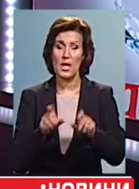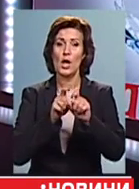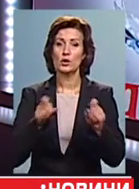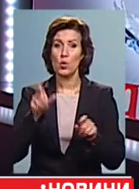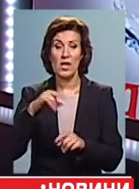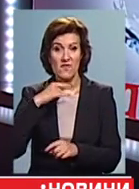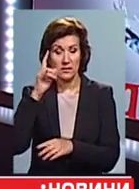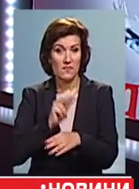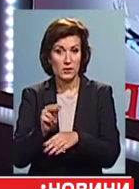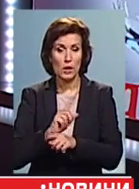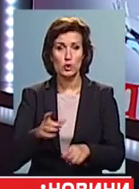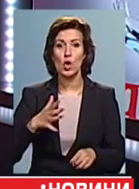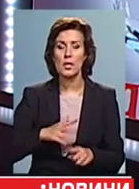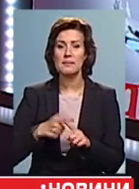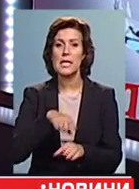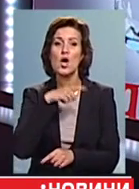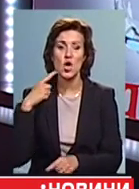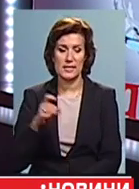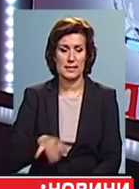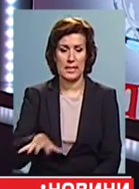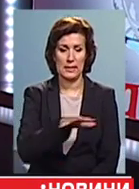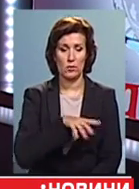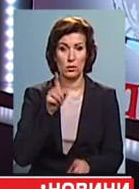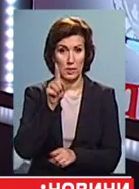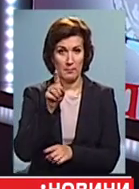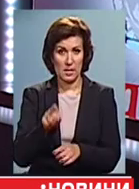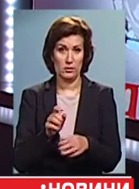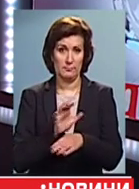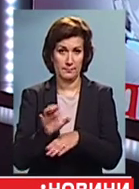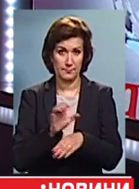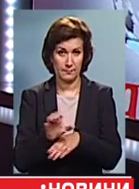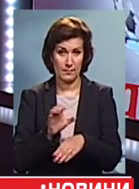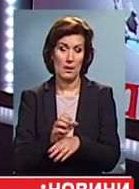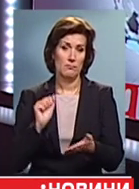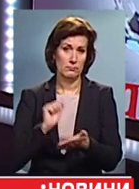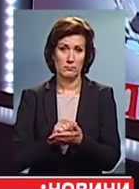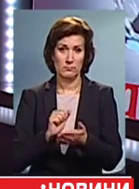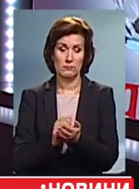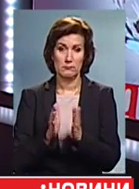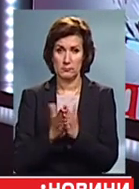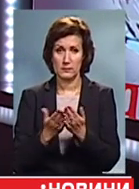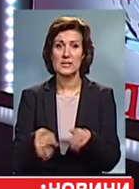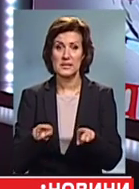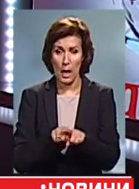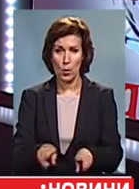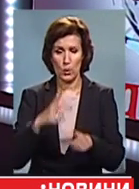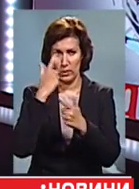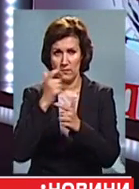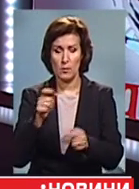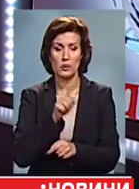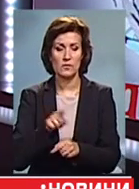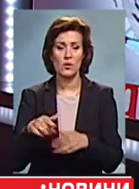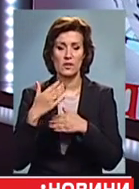Школярів у Казахстані вчать, що Крим – це російська територія. Тамтешнє видавництво «Мектеп» надрукувало посібники з такою інформацією, і